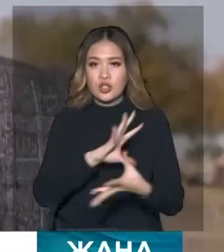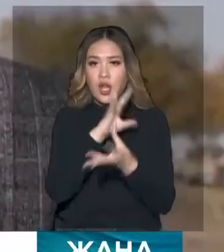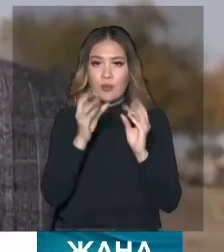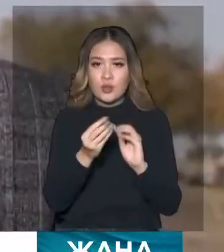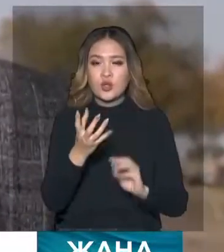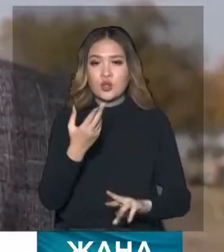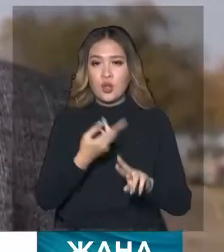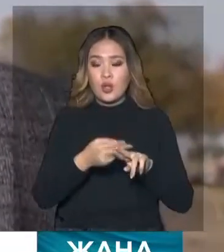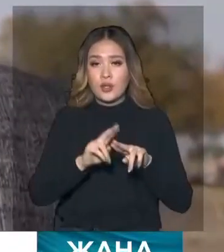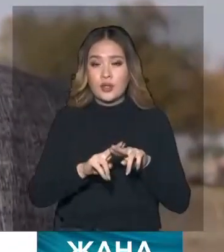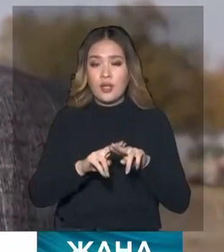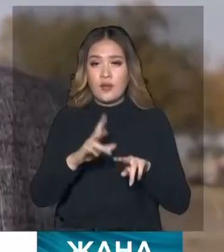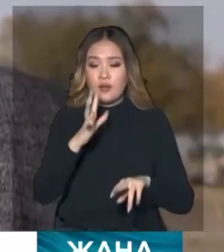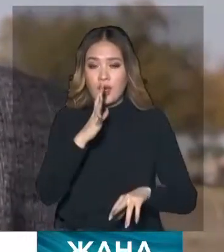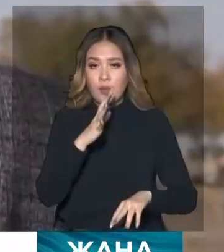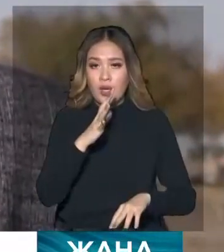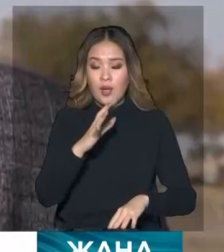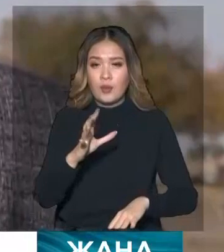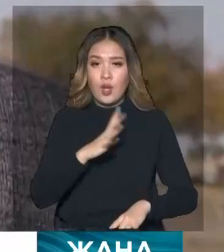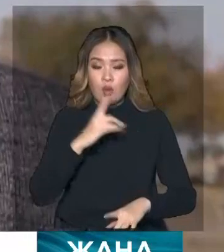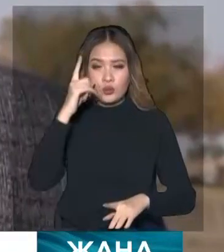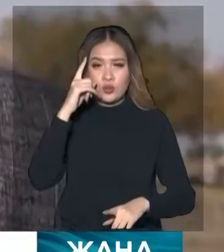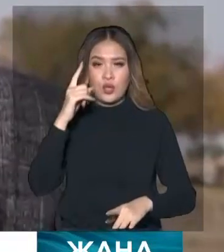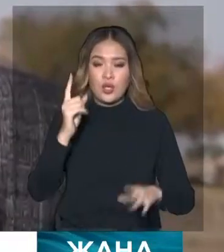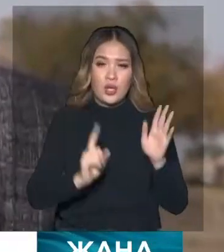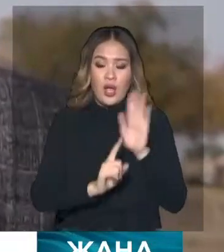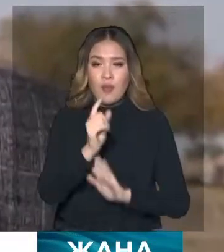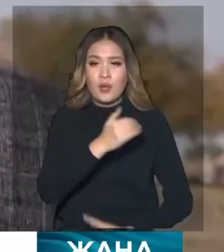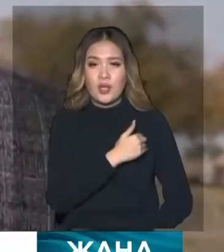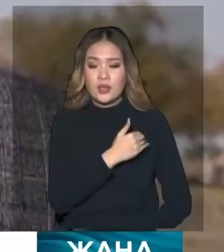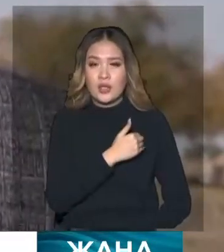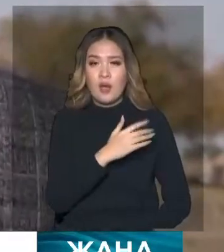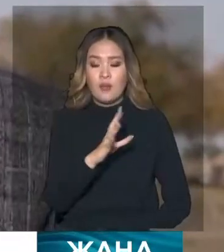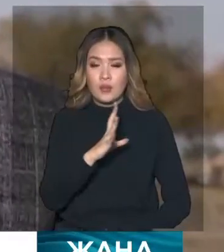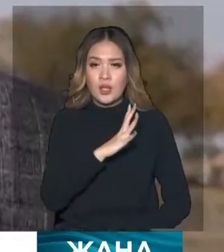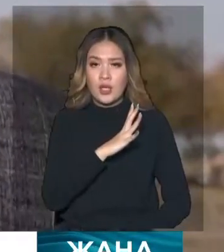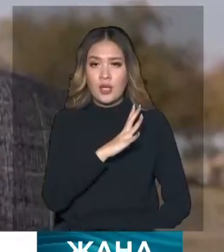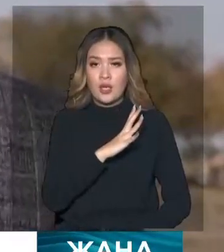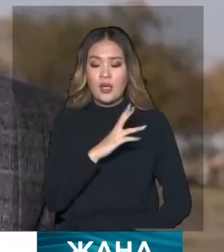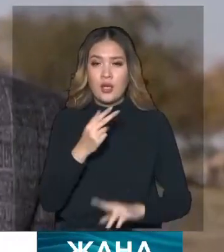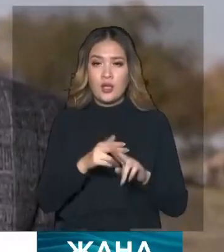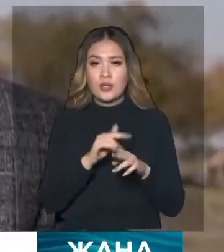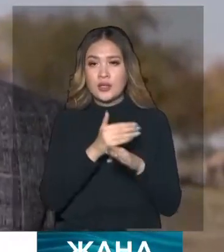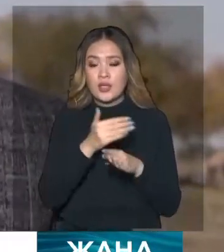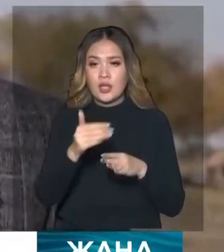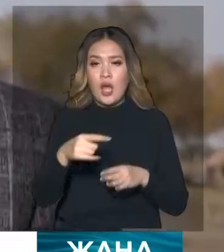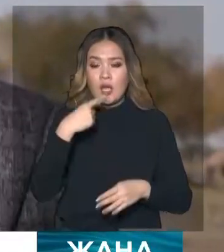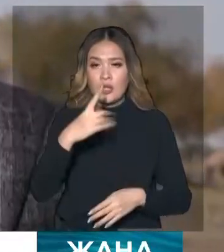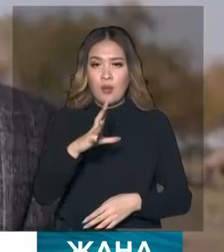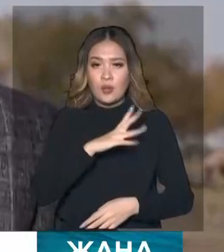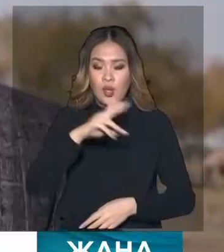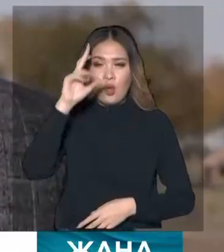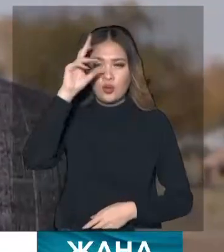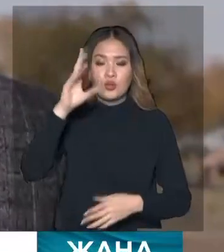бір нелер болған, мына өндіріс орындарына да өткізсек пе деген ұсыныстармен шыққанбыз. Өндіріс орындары да бізге кейін не берді, жаңағы мемлекет